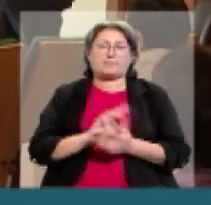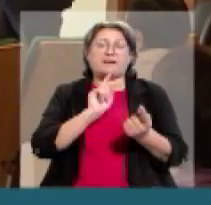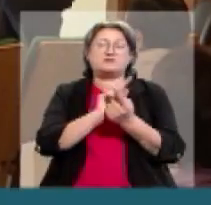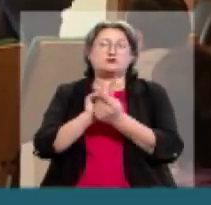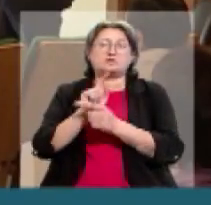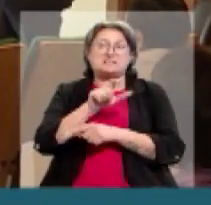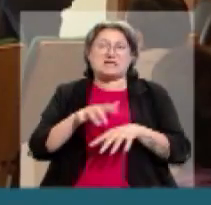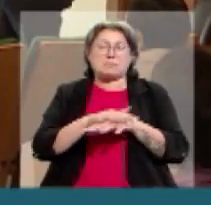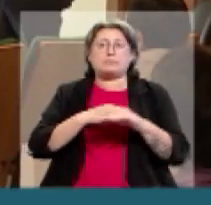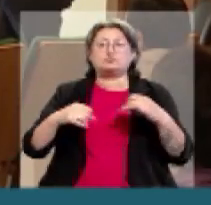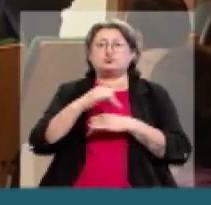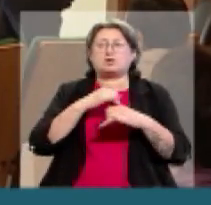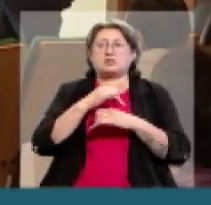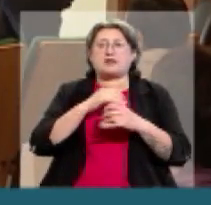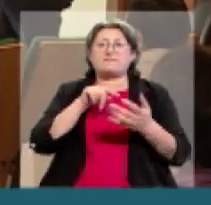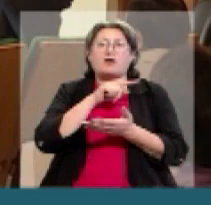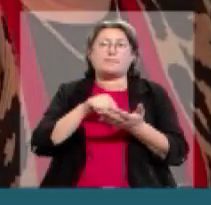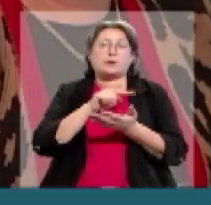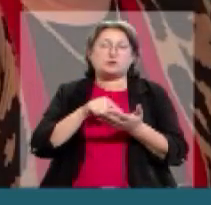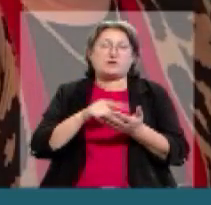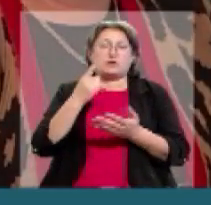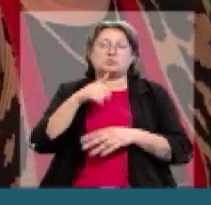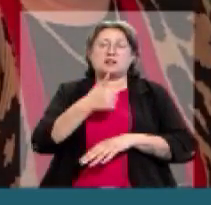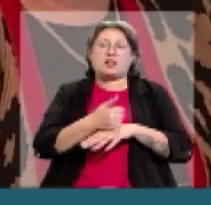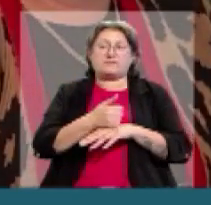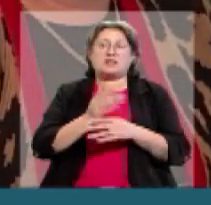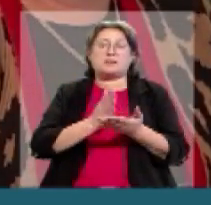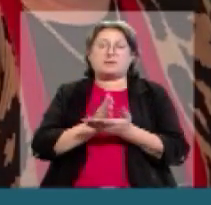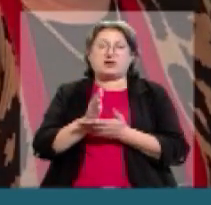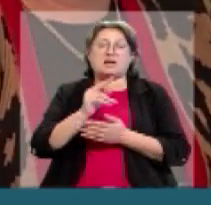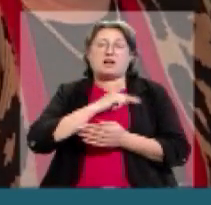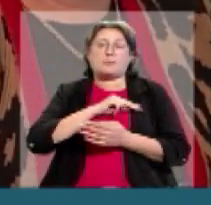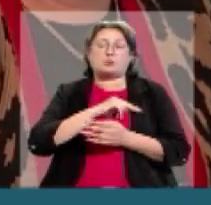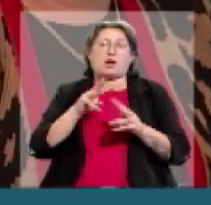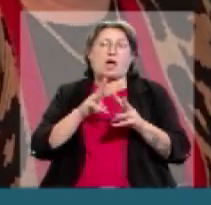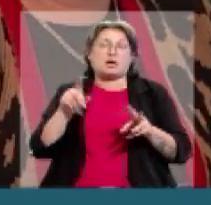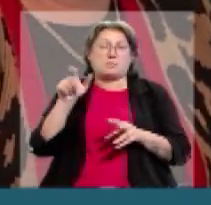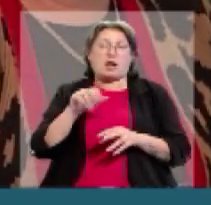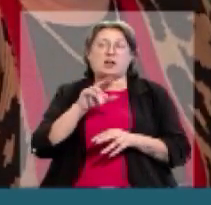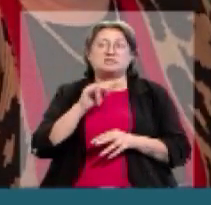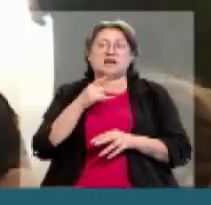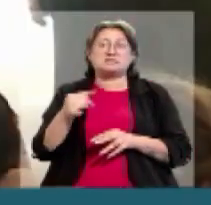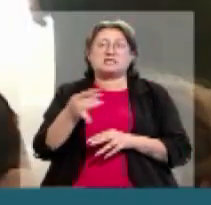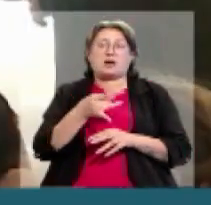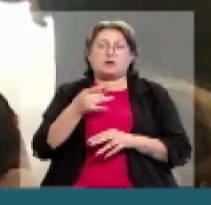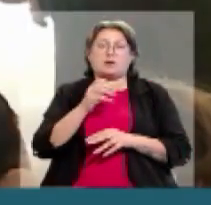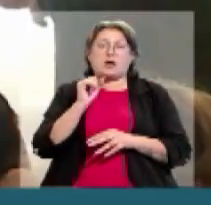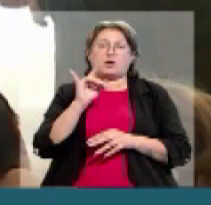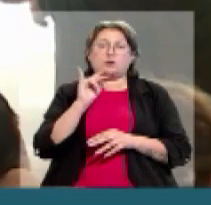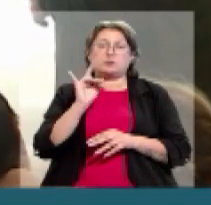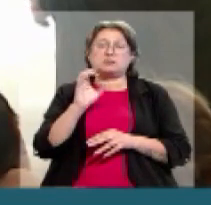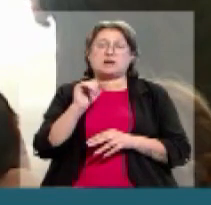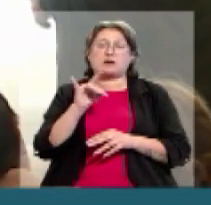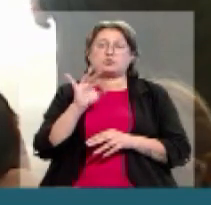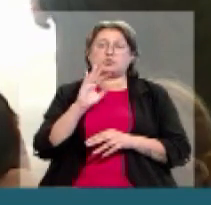Встреча с населением и обсуждение насущных вопросов – одно из главных направлений деятельности акима Алтынсаринского района Арнура